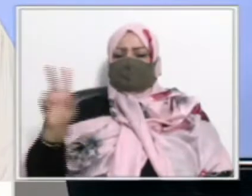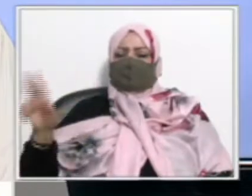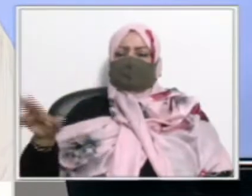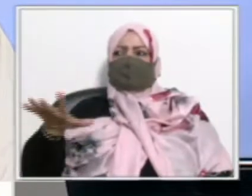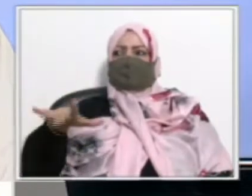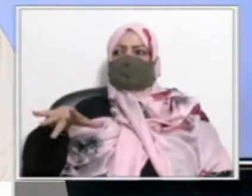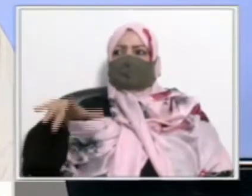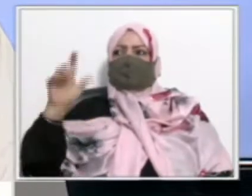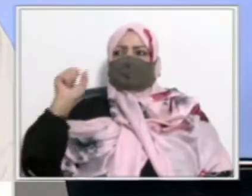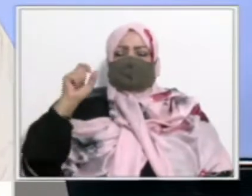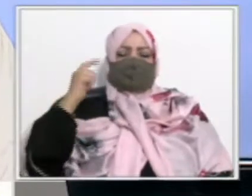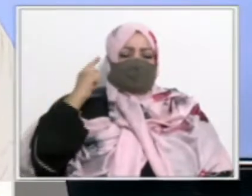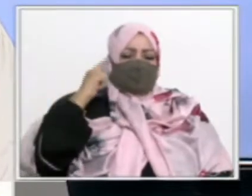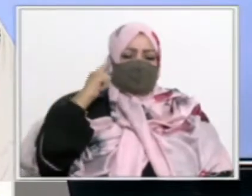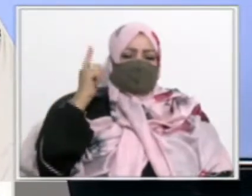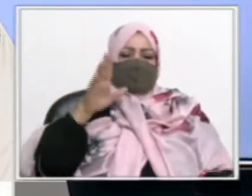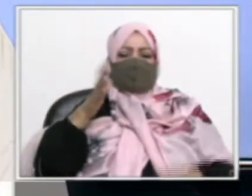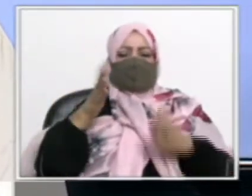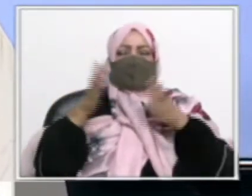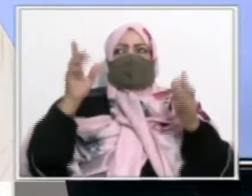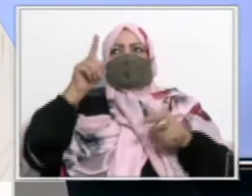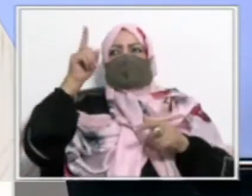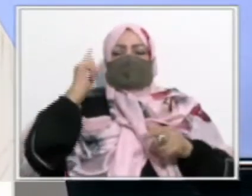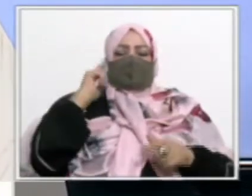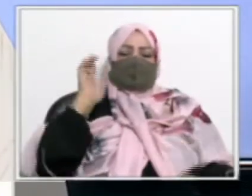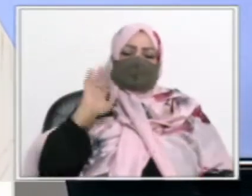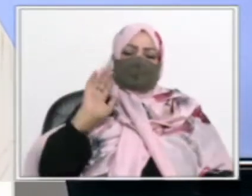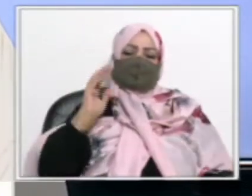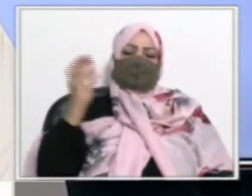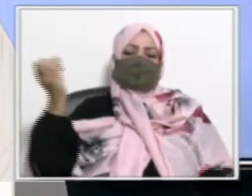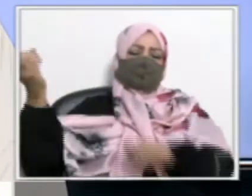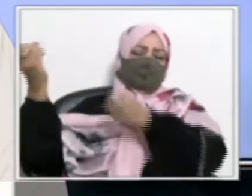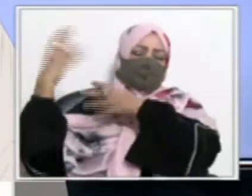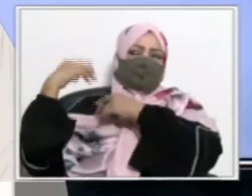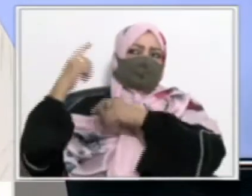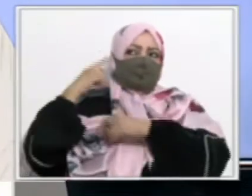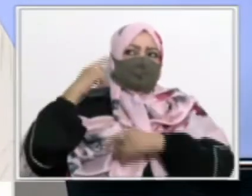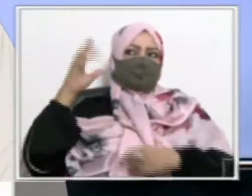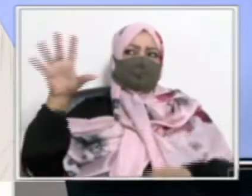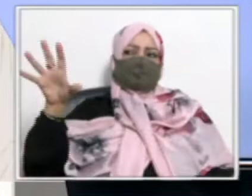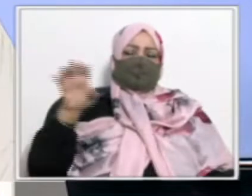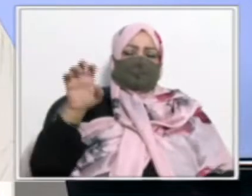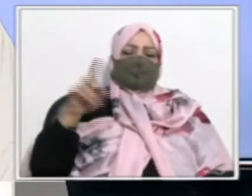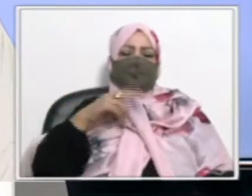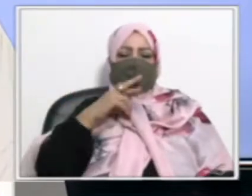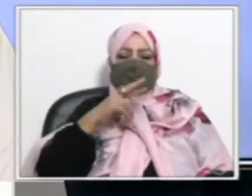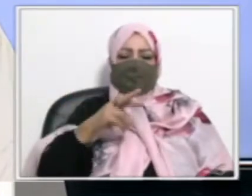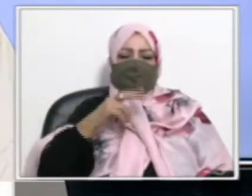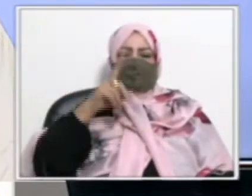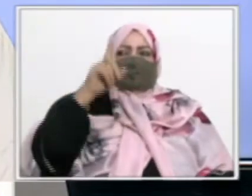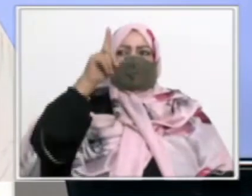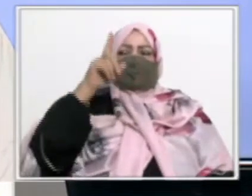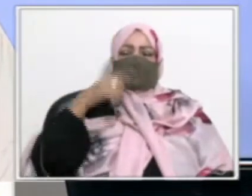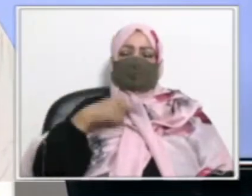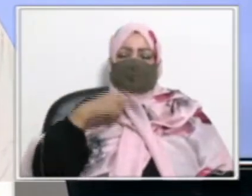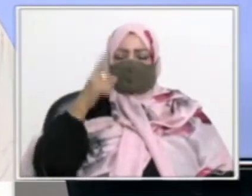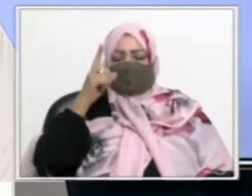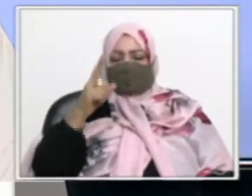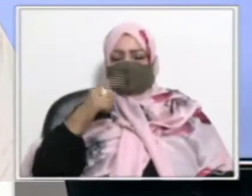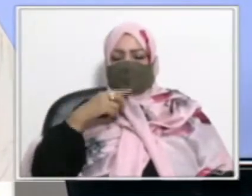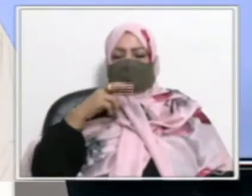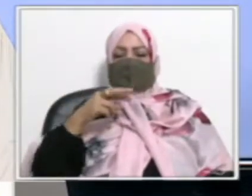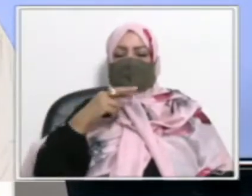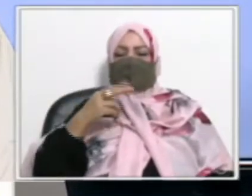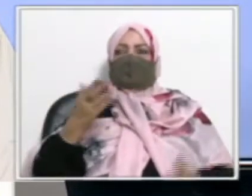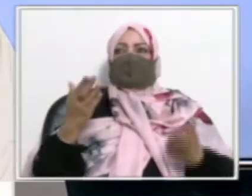الأذان ثم الدعاء للنبي صلى الله عليه وسلم بالوسيلة والفضيلة والدرجة الرفيعة